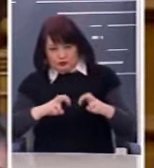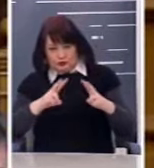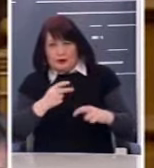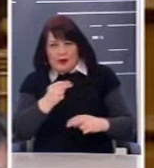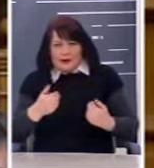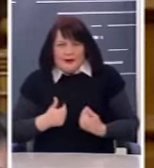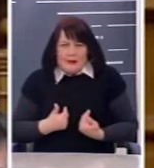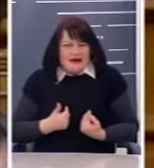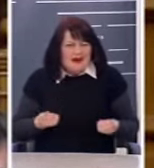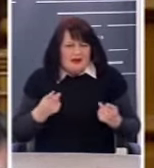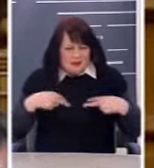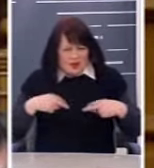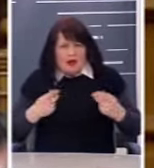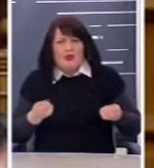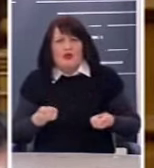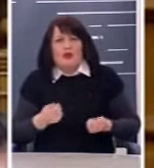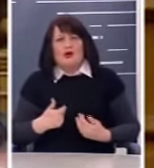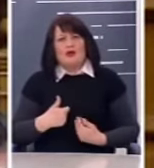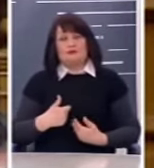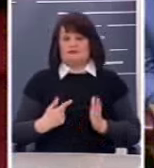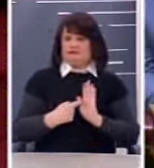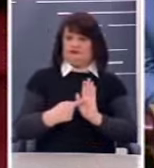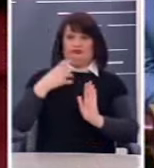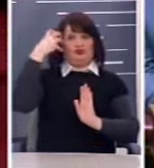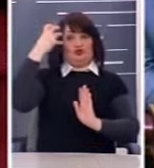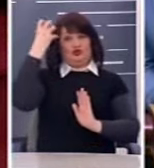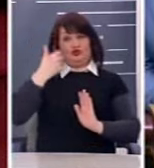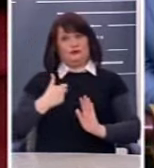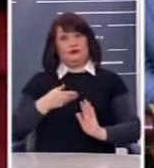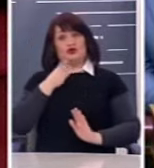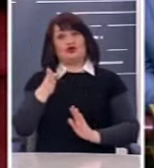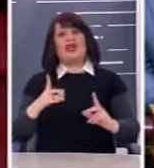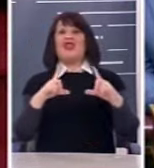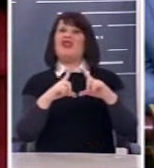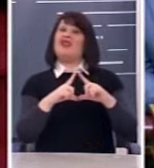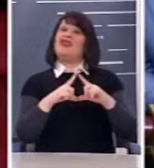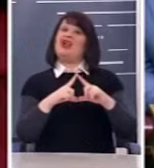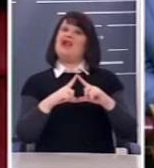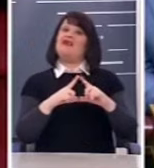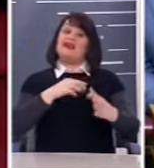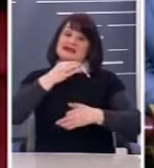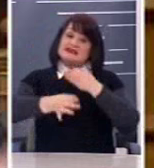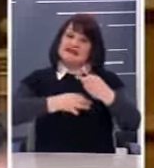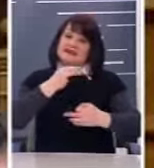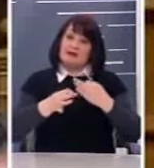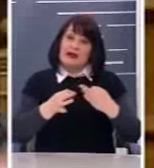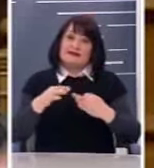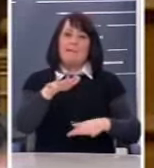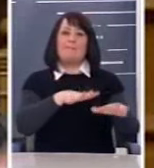δεν είναι? Δεν θα το έπαιζα σοφός να πηγαίνω στους Δελφούς να δίνω συμβουλές στο μαντίο των Δελφών.